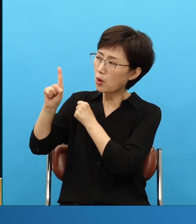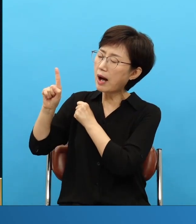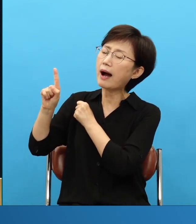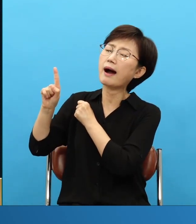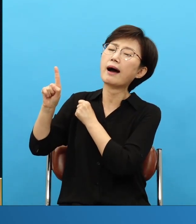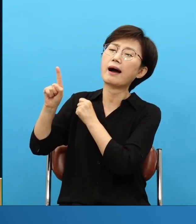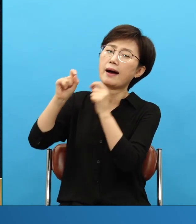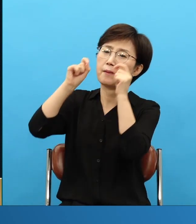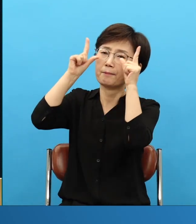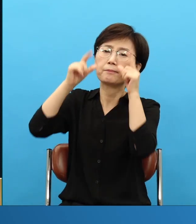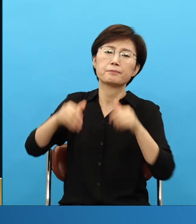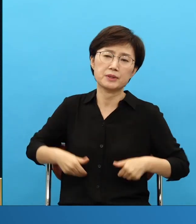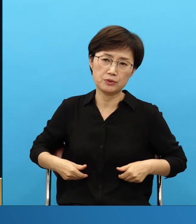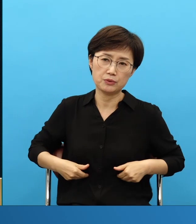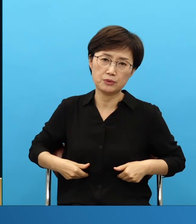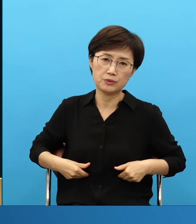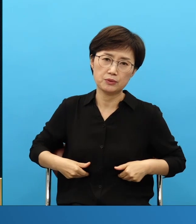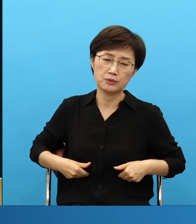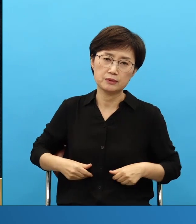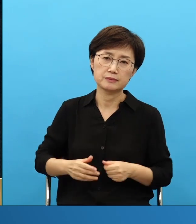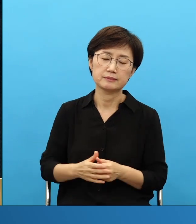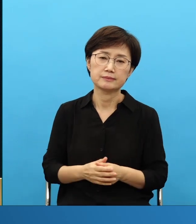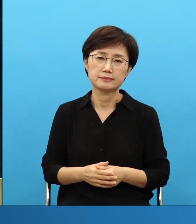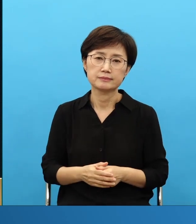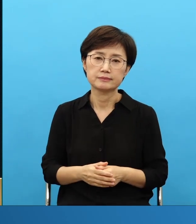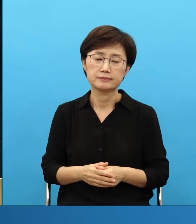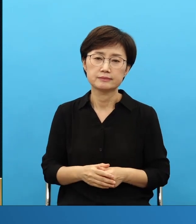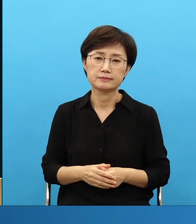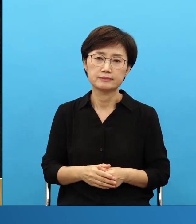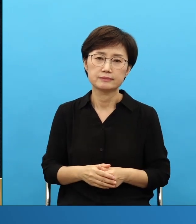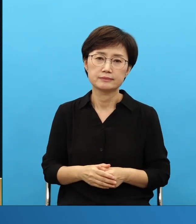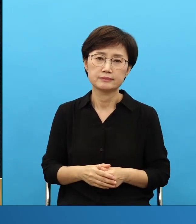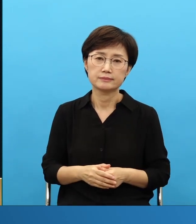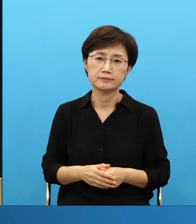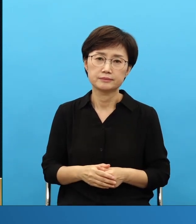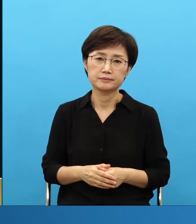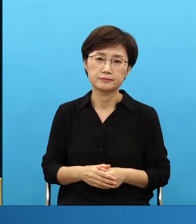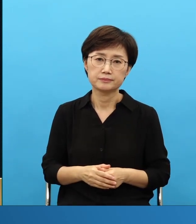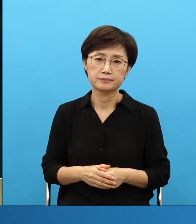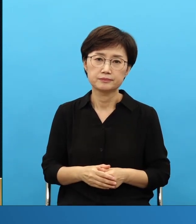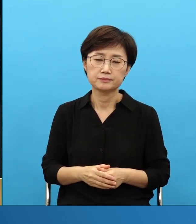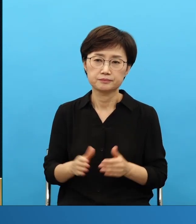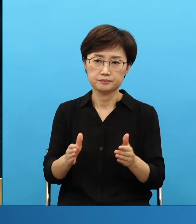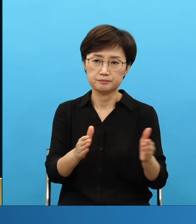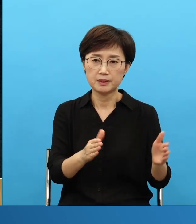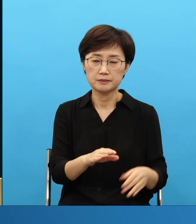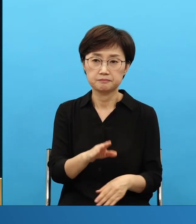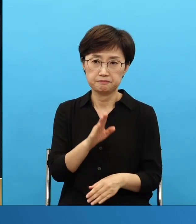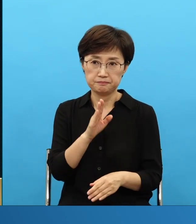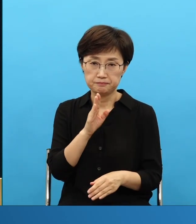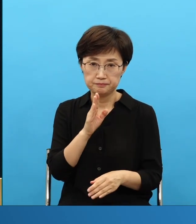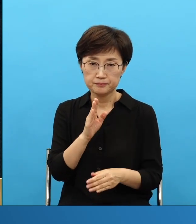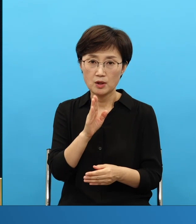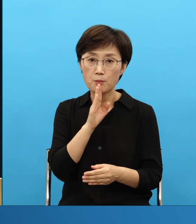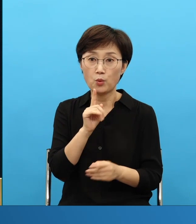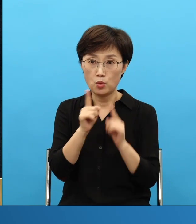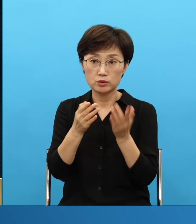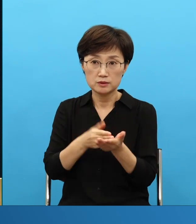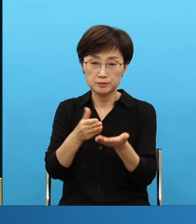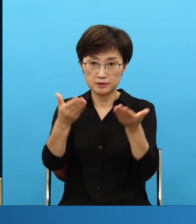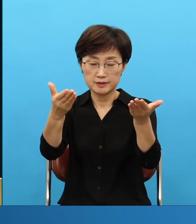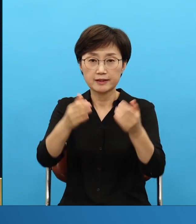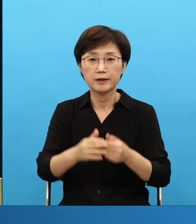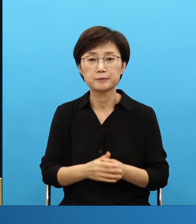to save the world. But you can only do that when you realize the past correctly. 본론으로 들어가겠습니다. Going into the main message.